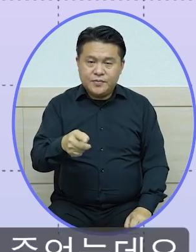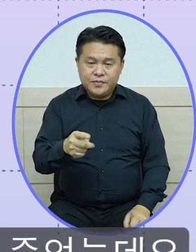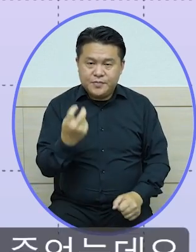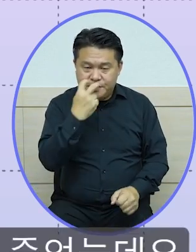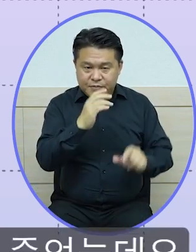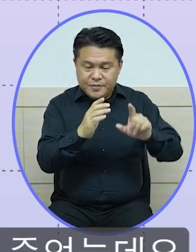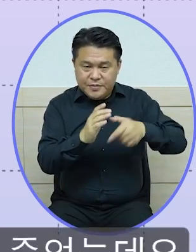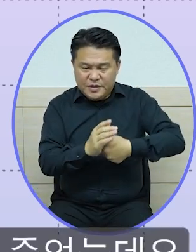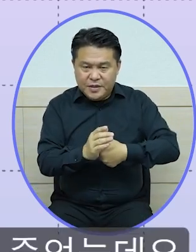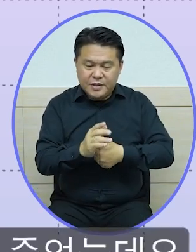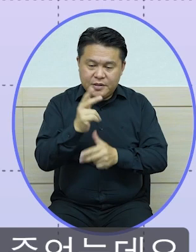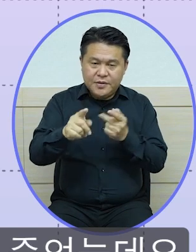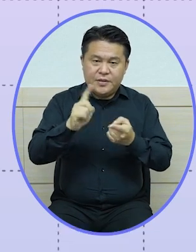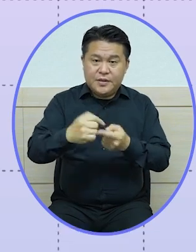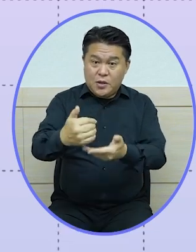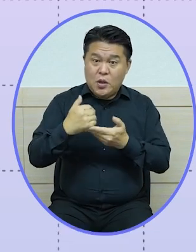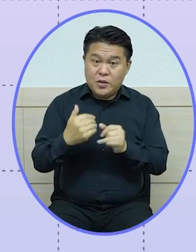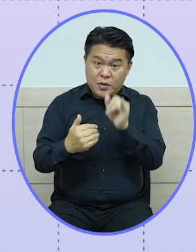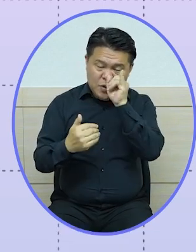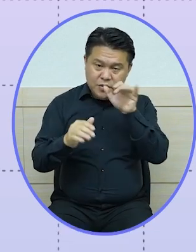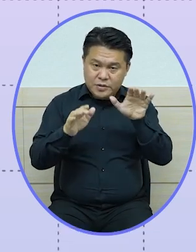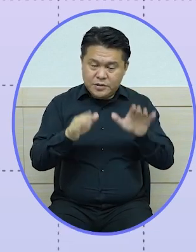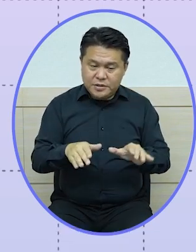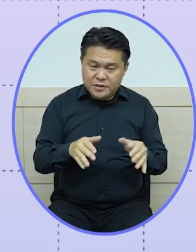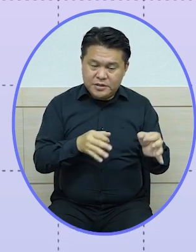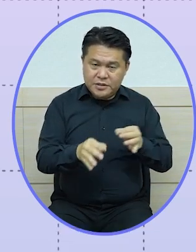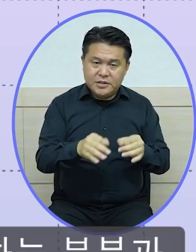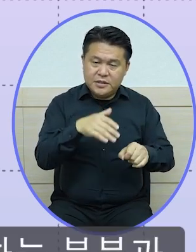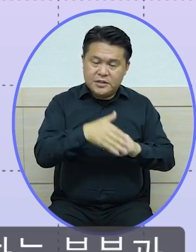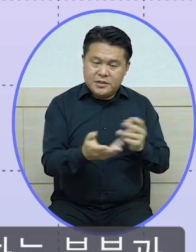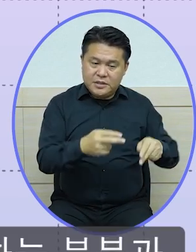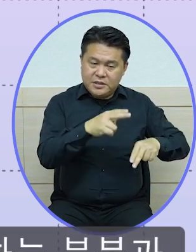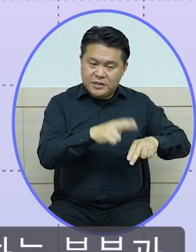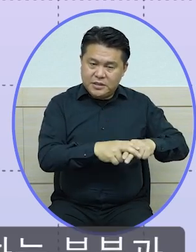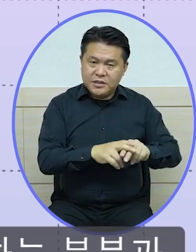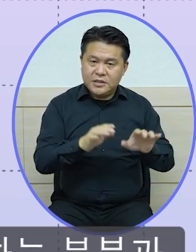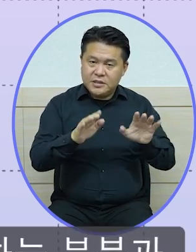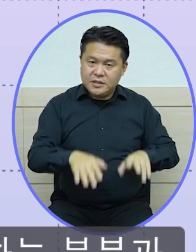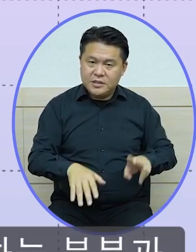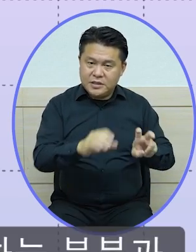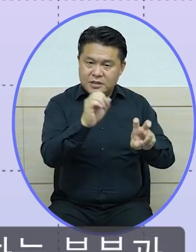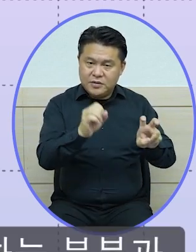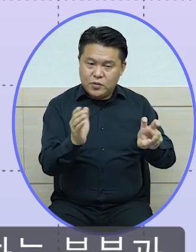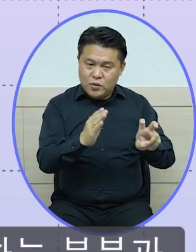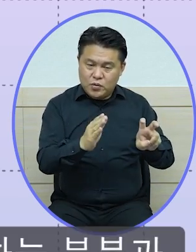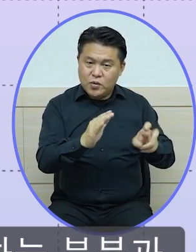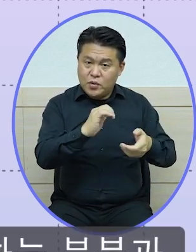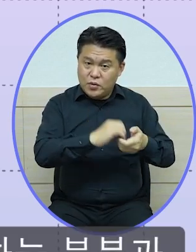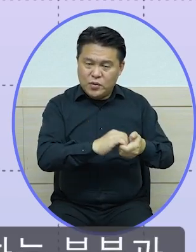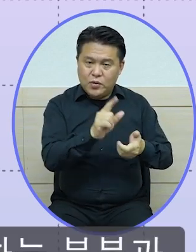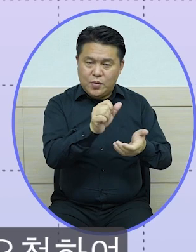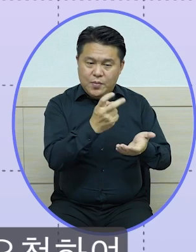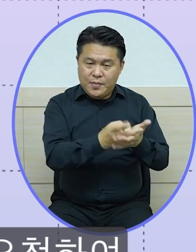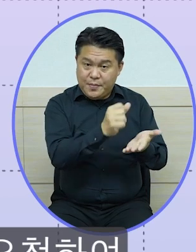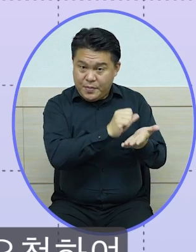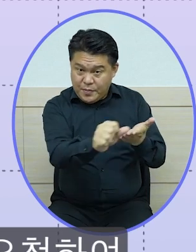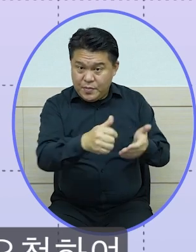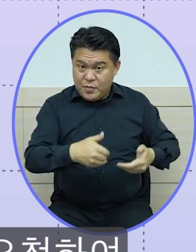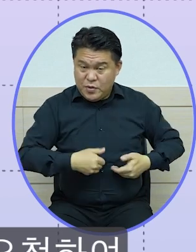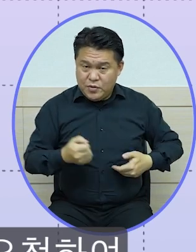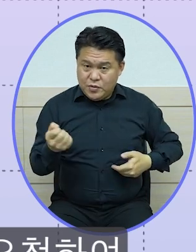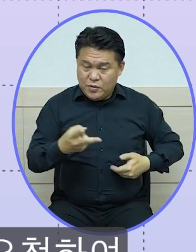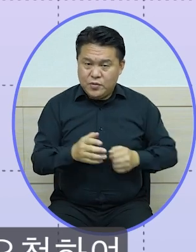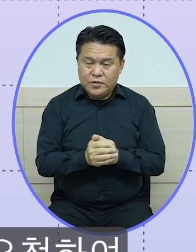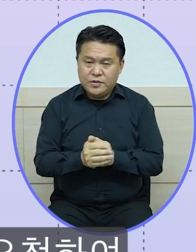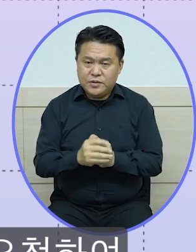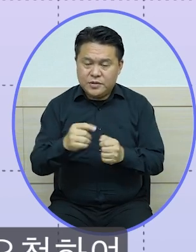대한 제안 의견을 주셨는데요. 현재 시장형 일자리 배정 인원은 20번대 이내에 수행하도록 되어 있는 규정을 삭제하는 부분과 업무